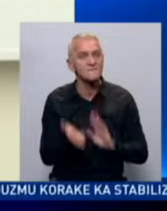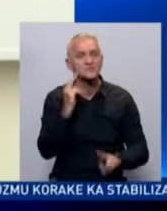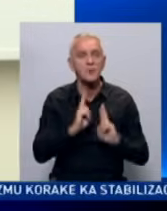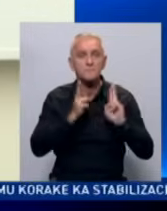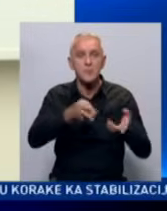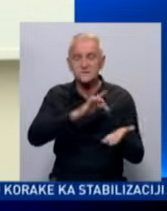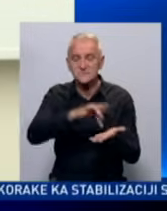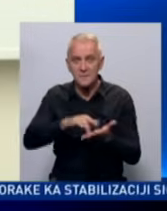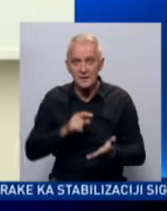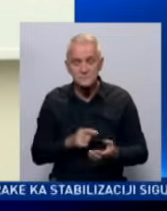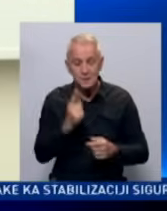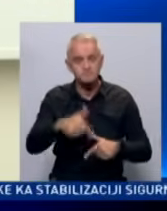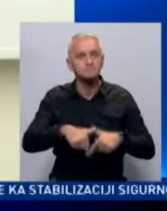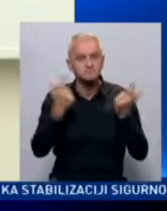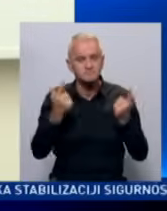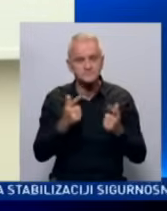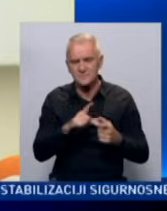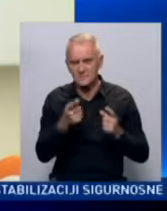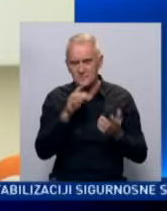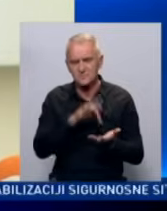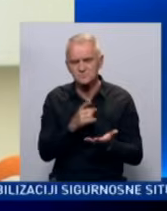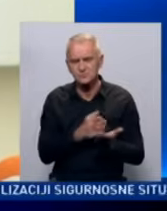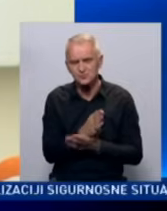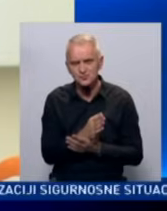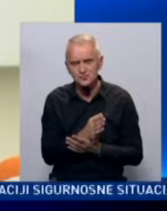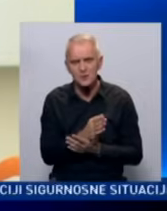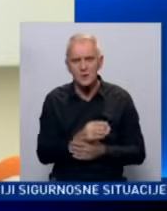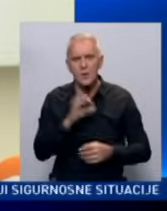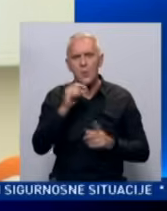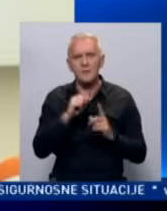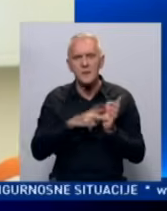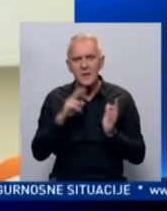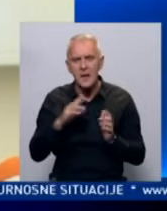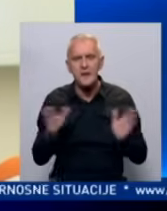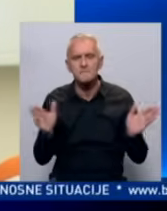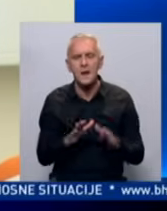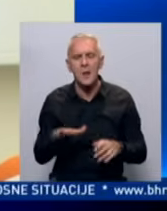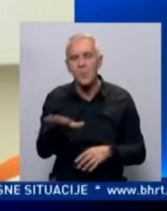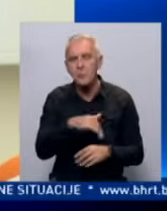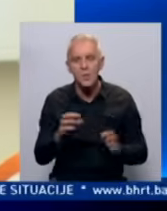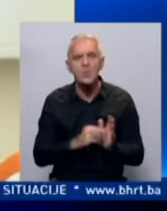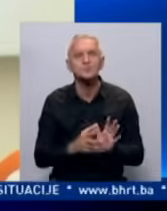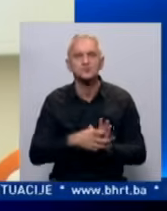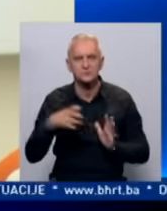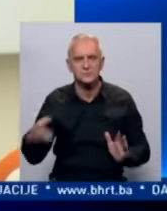naselja. Rasvjetljen je slučaj Bačevići, djelimično Luka, dok za Opine i Malo Polje istrage još traju.